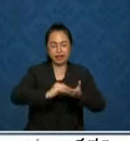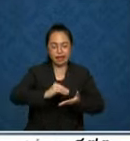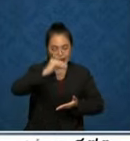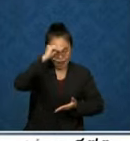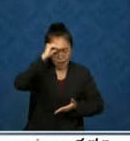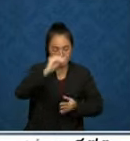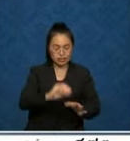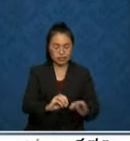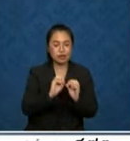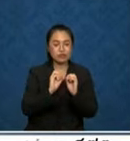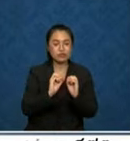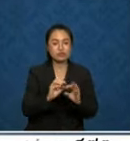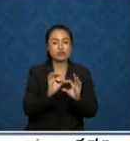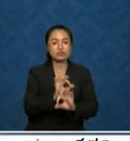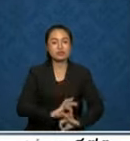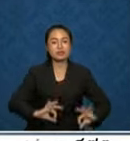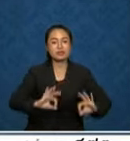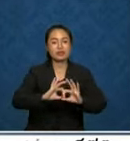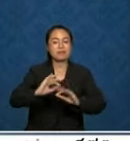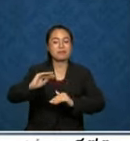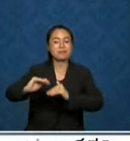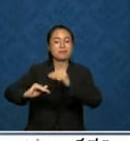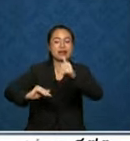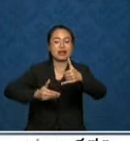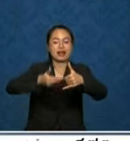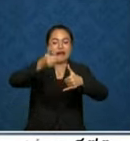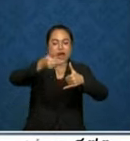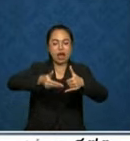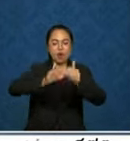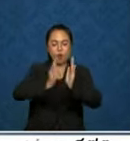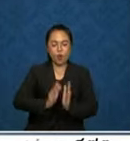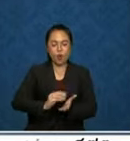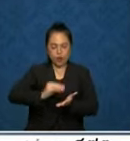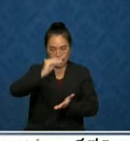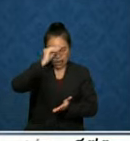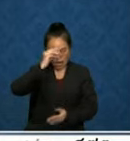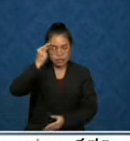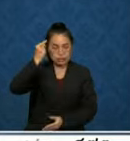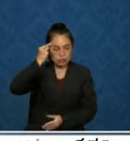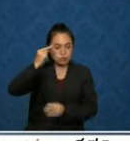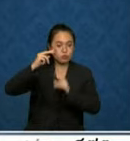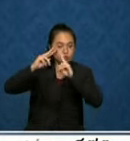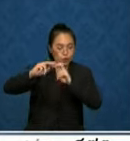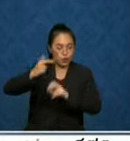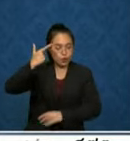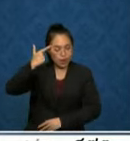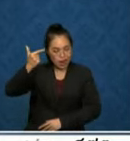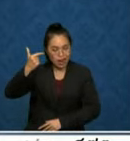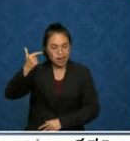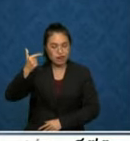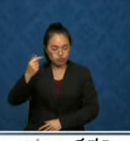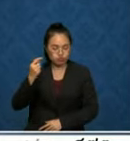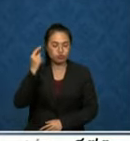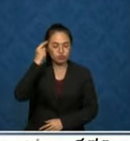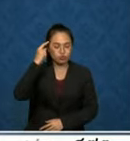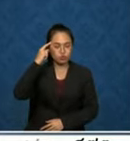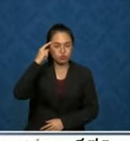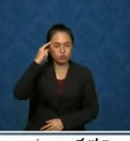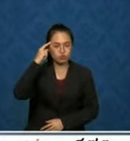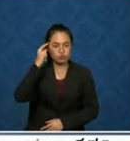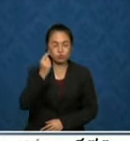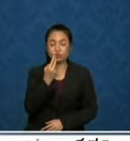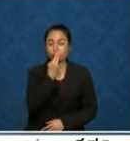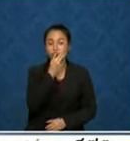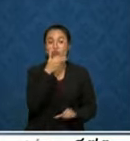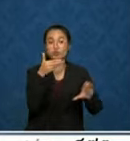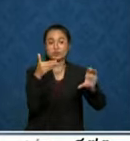ำคัญคือการพัฒนาผู้เรียนให้มีทักษะการคิดวิเคราะห์เชิงวิพากษ์ที่เข้มแข็งบนสไล